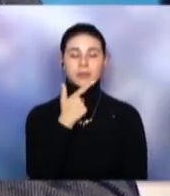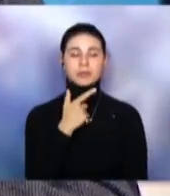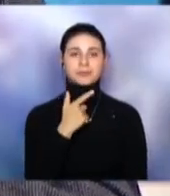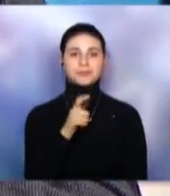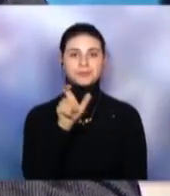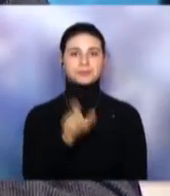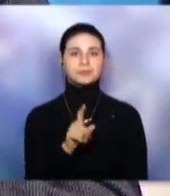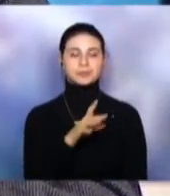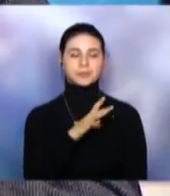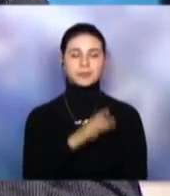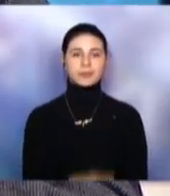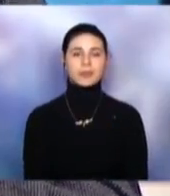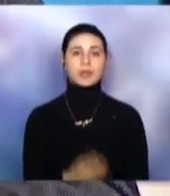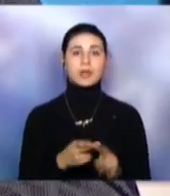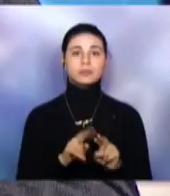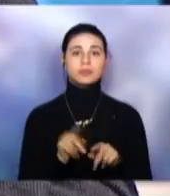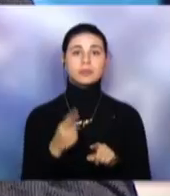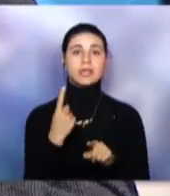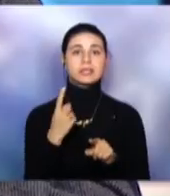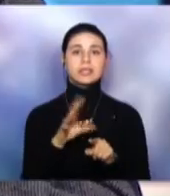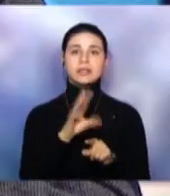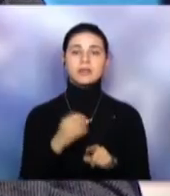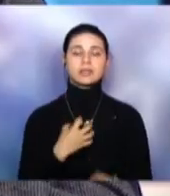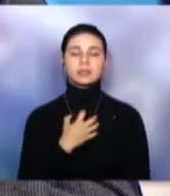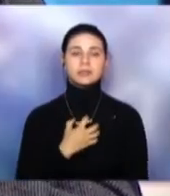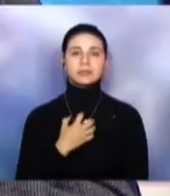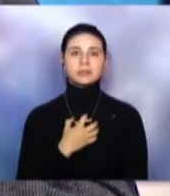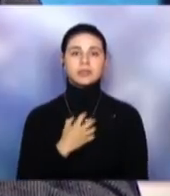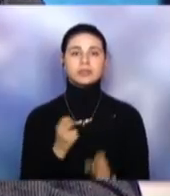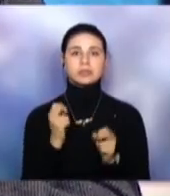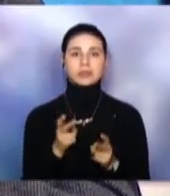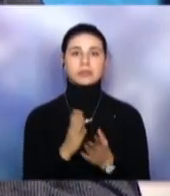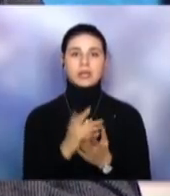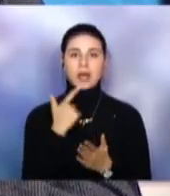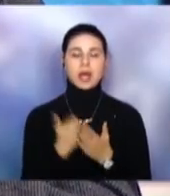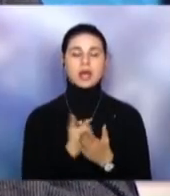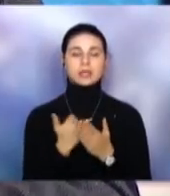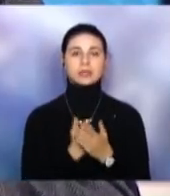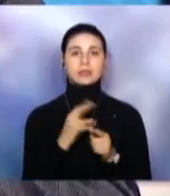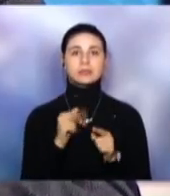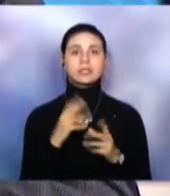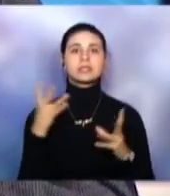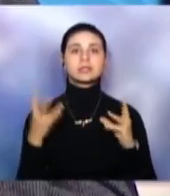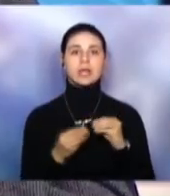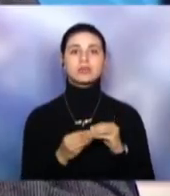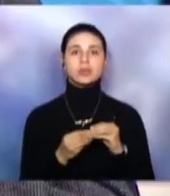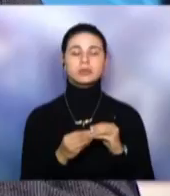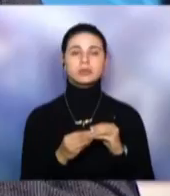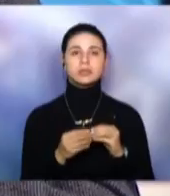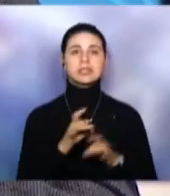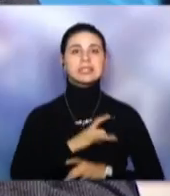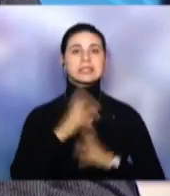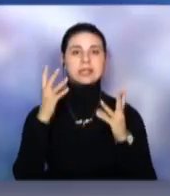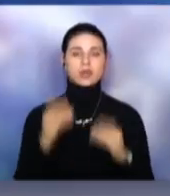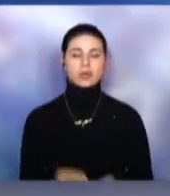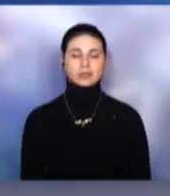ის პაციენტი. ამიტომაც ეს ერთ-ერთი ყველაზე მნიშვნელოვანი საფრთხეა ახალი წლებისა და საერთოდ ზოგადად